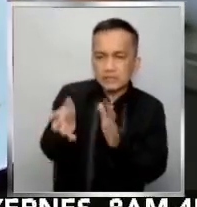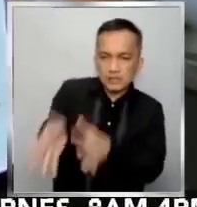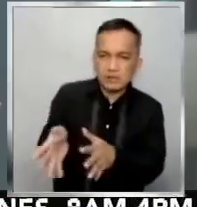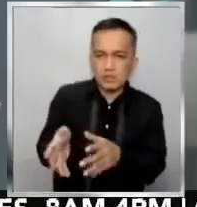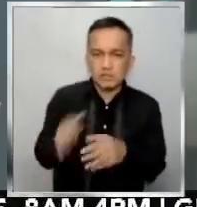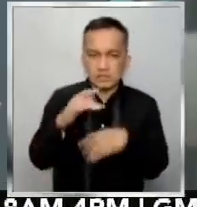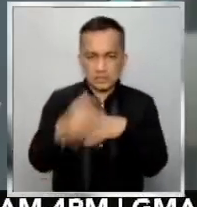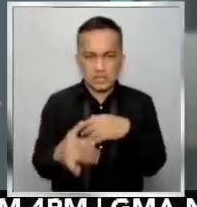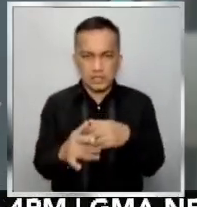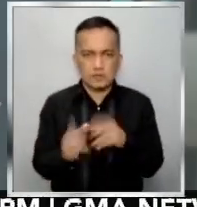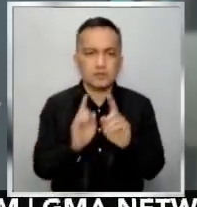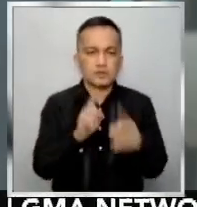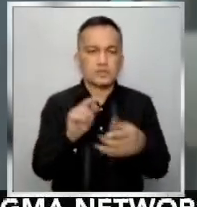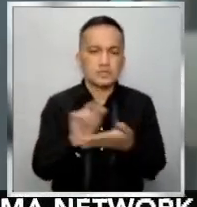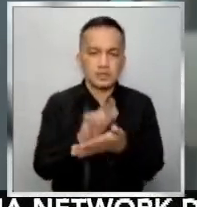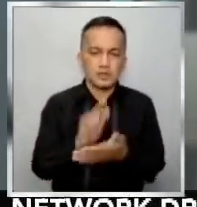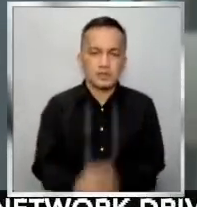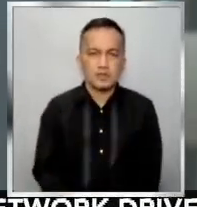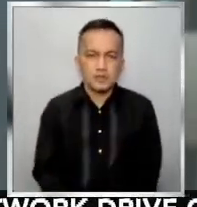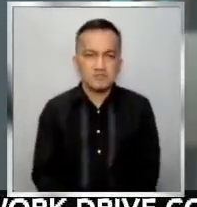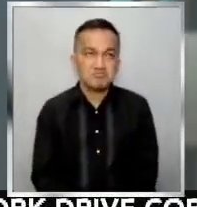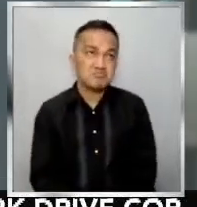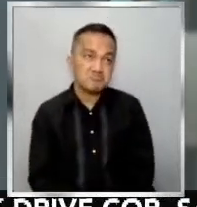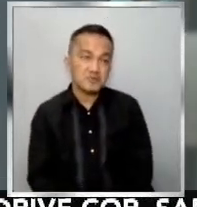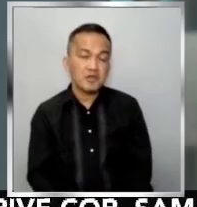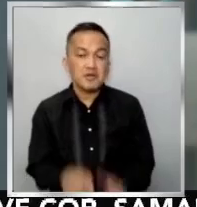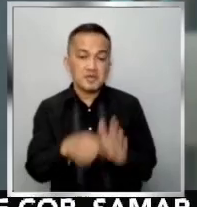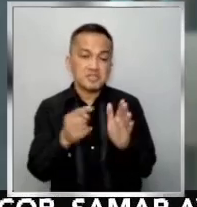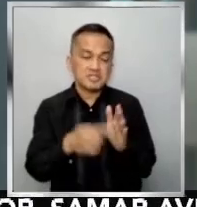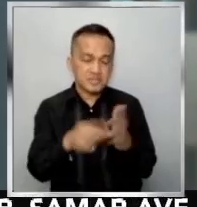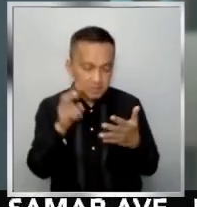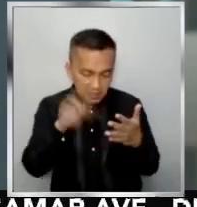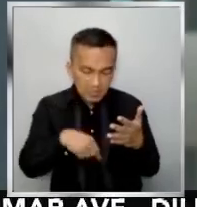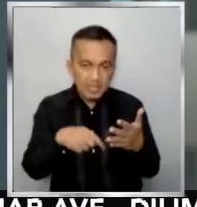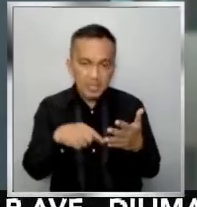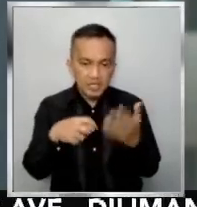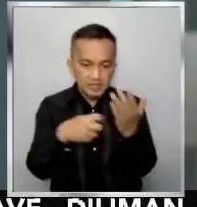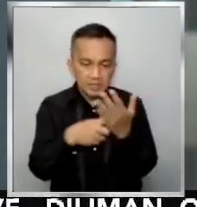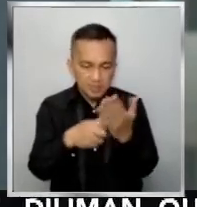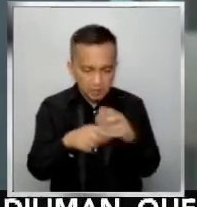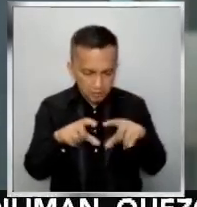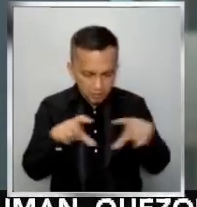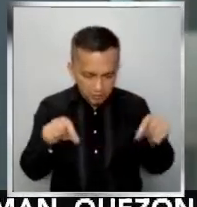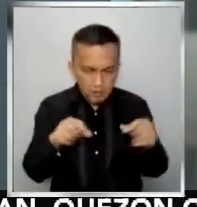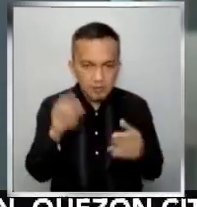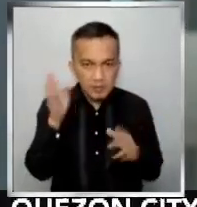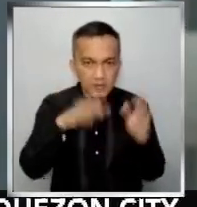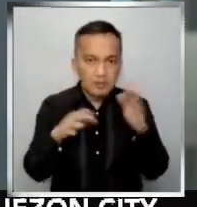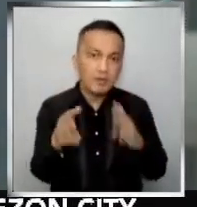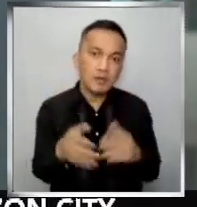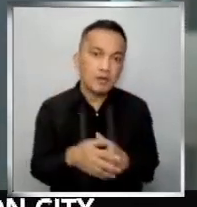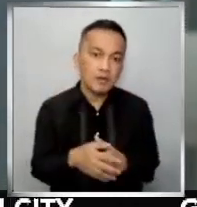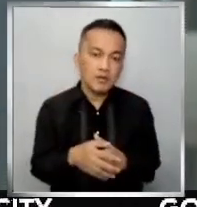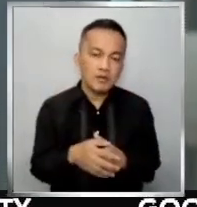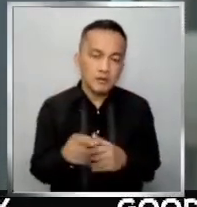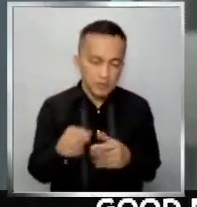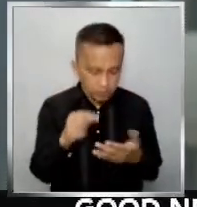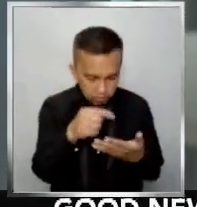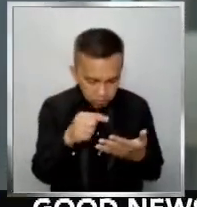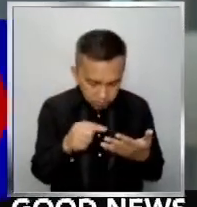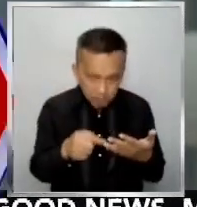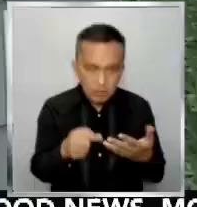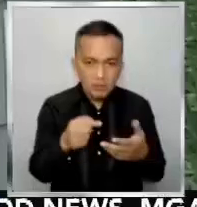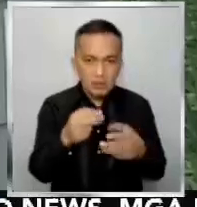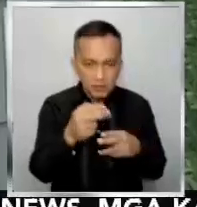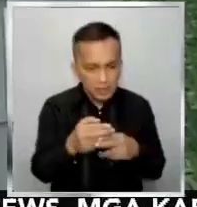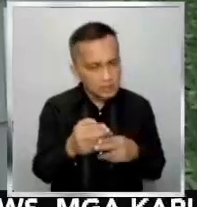airport. Minsan kasi hindi mo na-check sa ticket mo, may problem pala dun sa ano mo, diba, sa apelido, pangalan, oo,